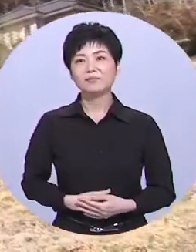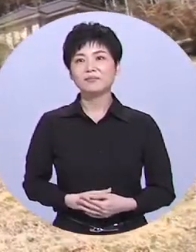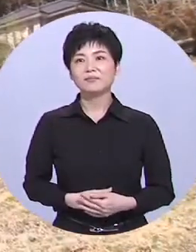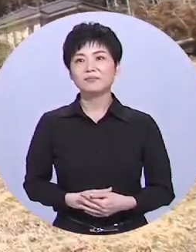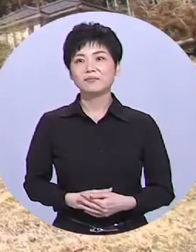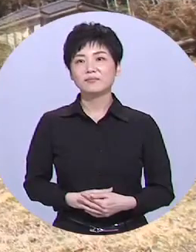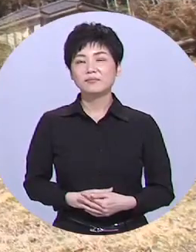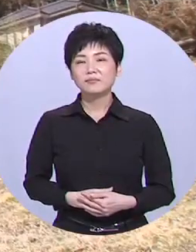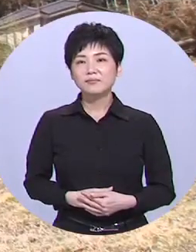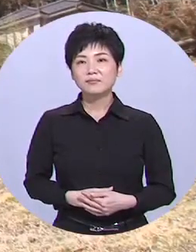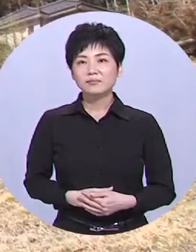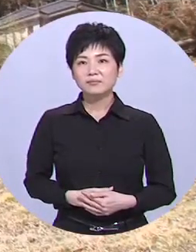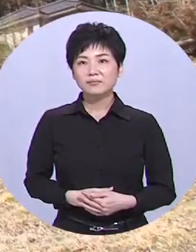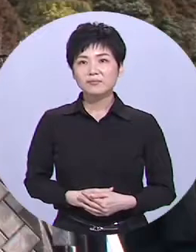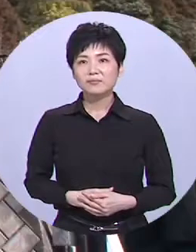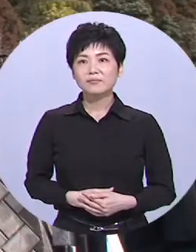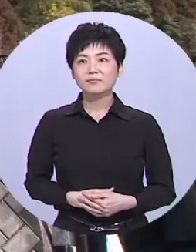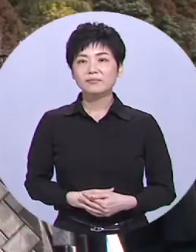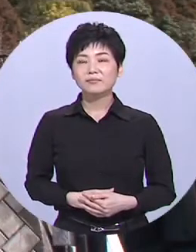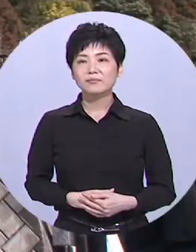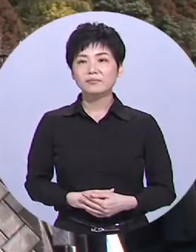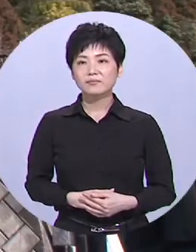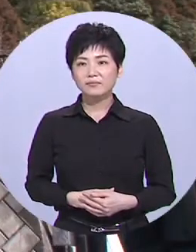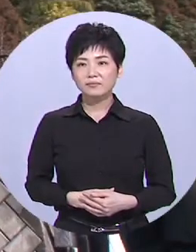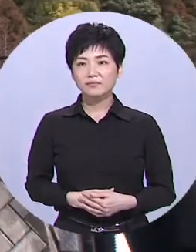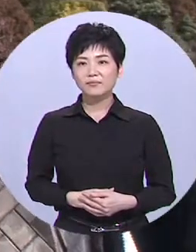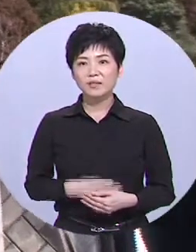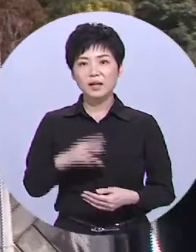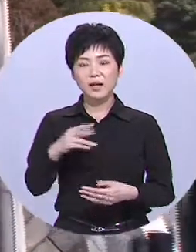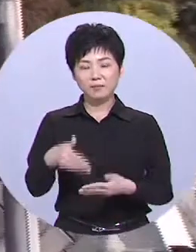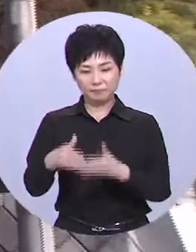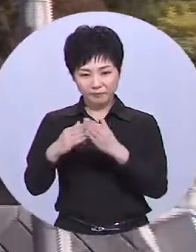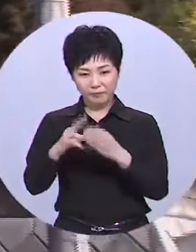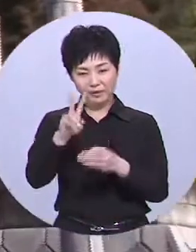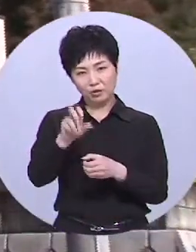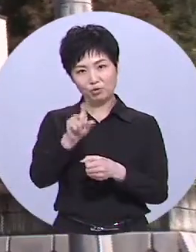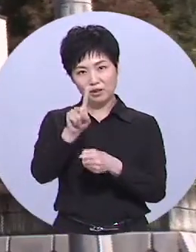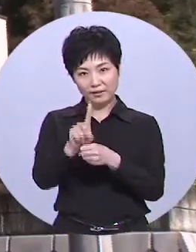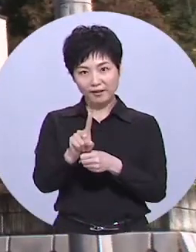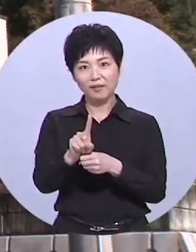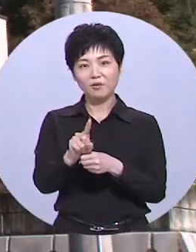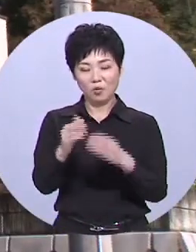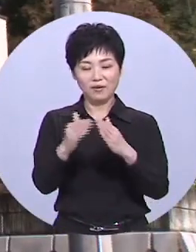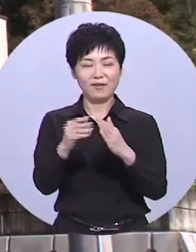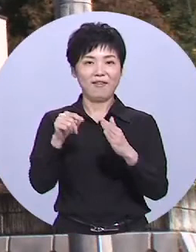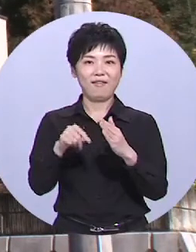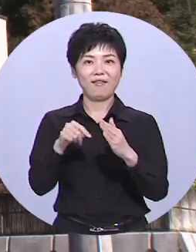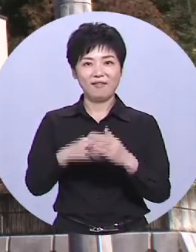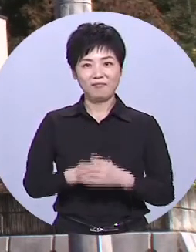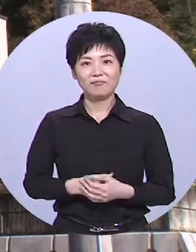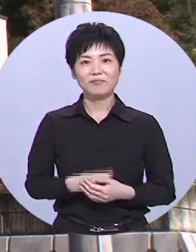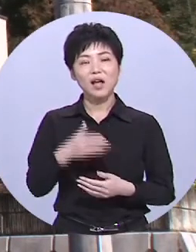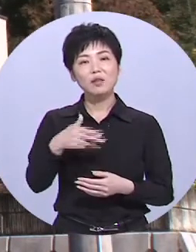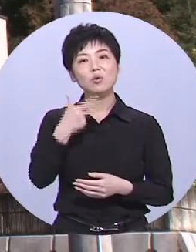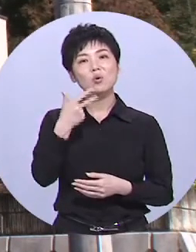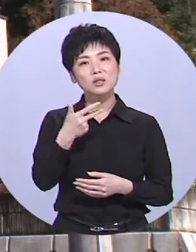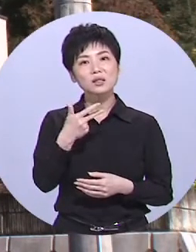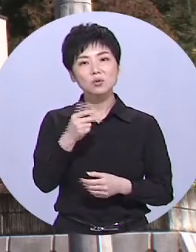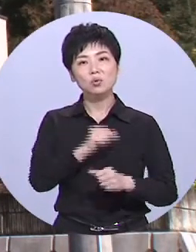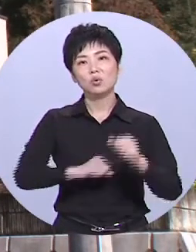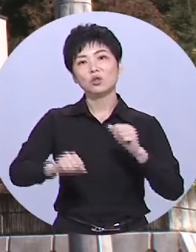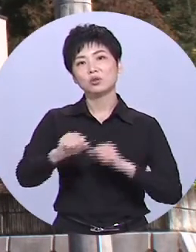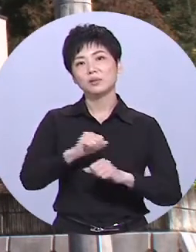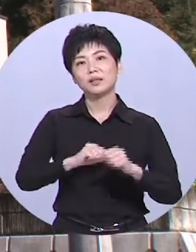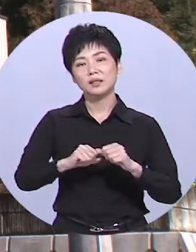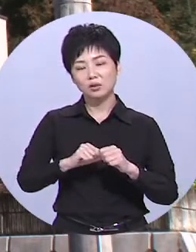にある住宅街。築21年のこちらの物件は飯能市が取り組んでいる飯能市